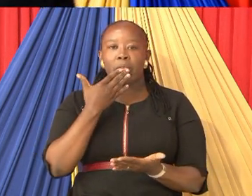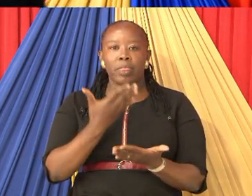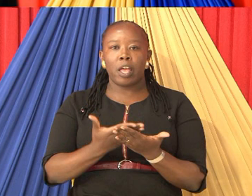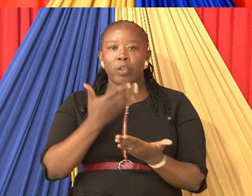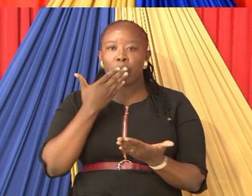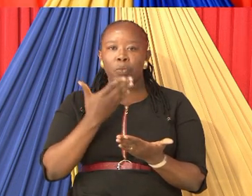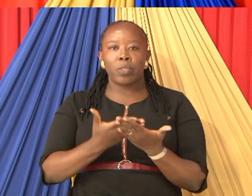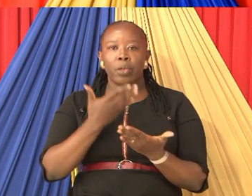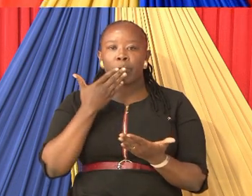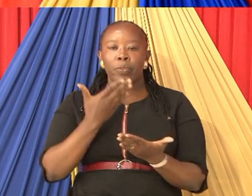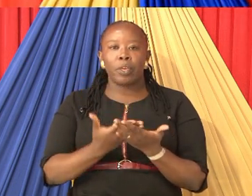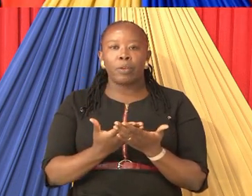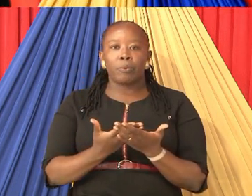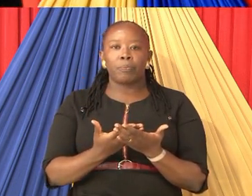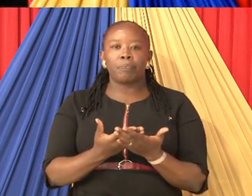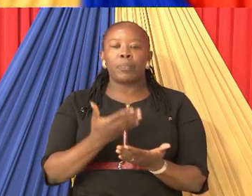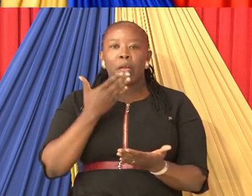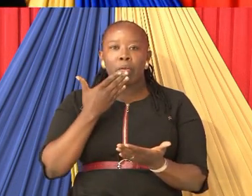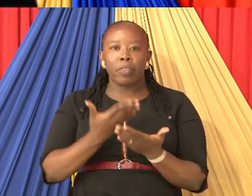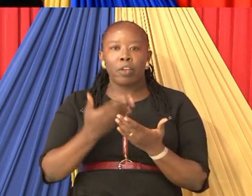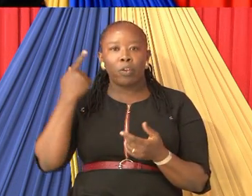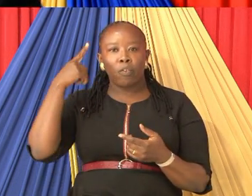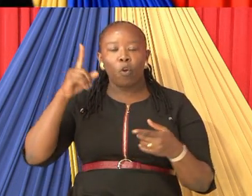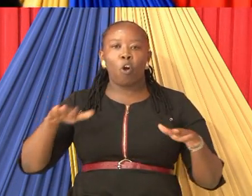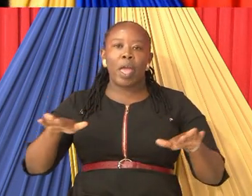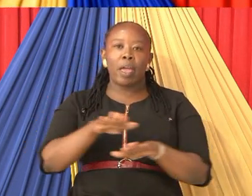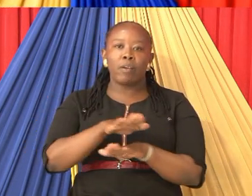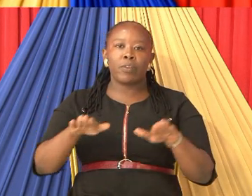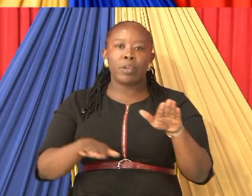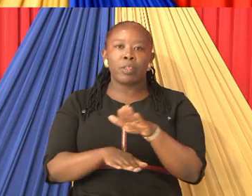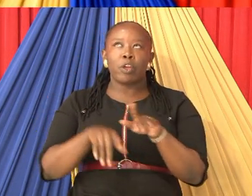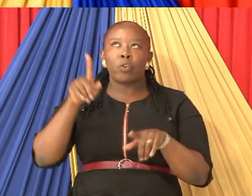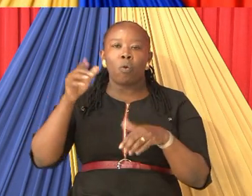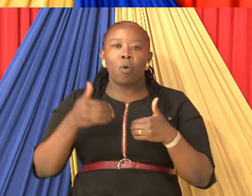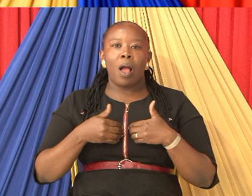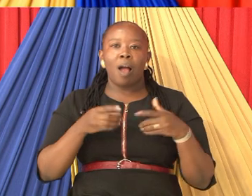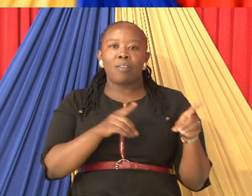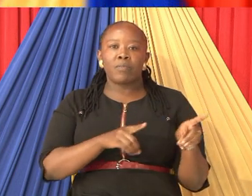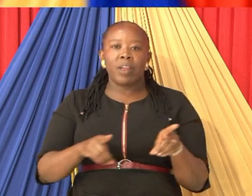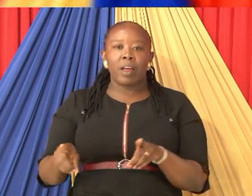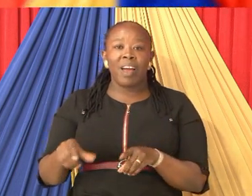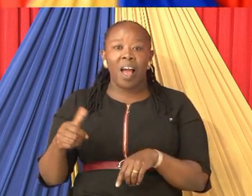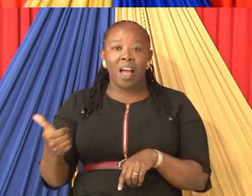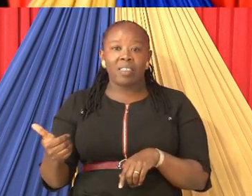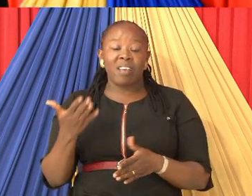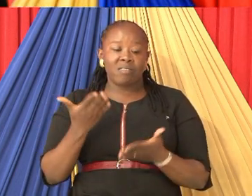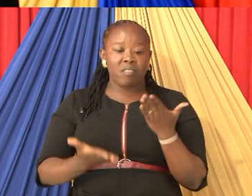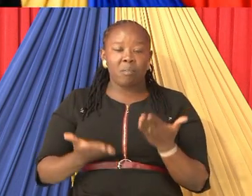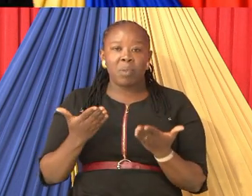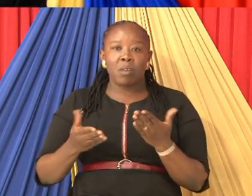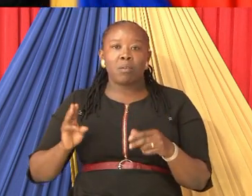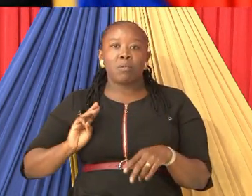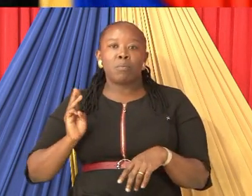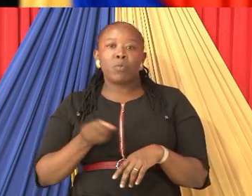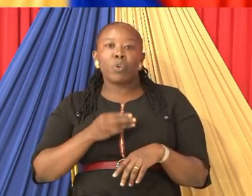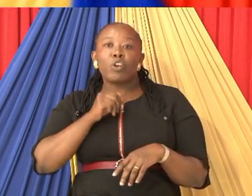twasema ni asante kwa mambo mengine unatufanyia, mengine sisi hata hatujui. Tulikuwa